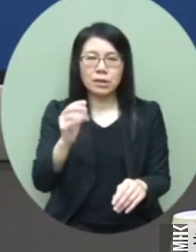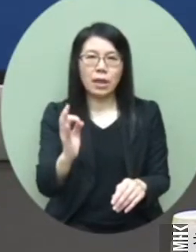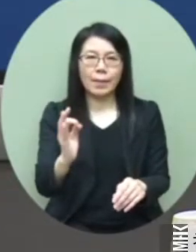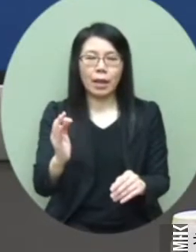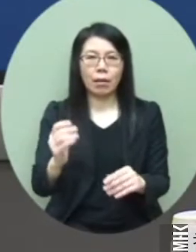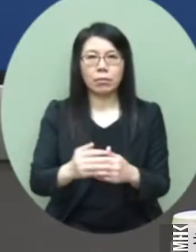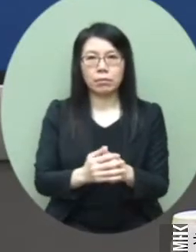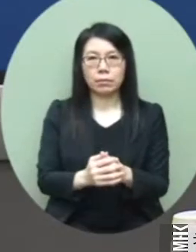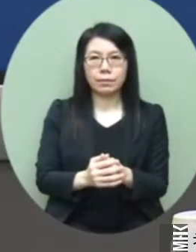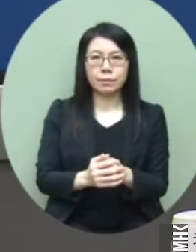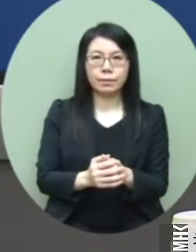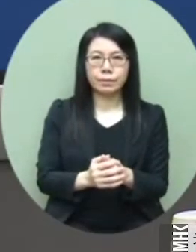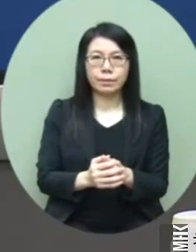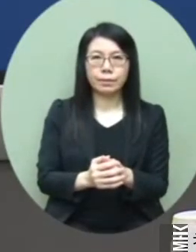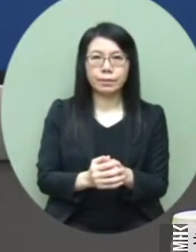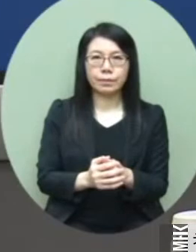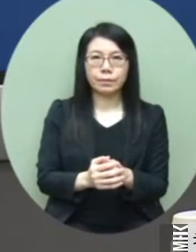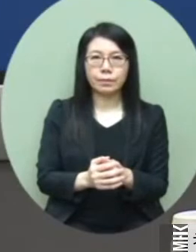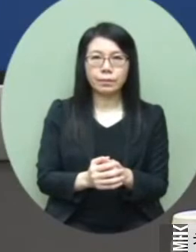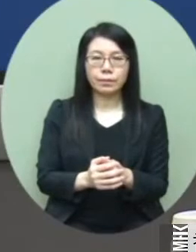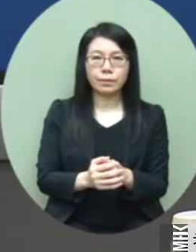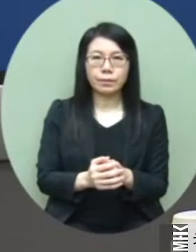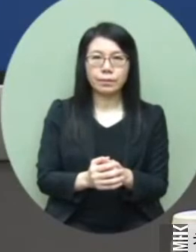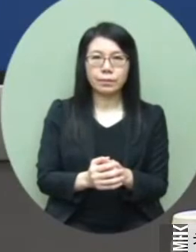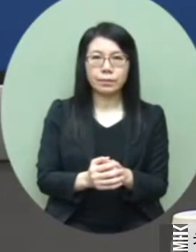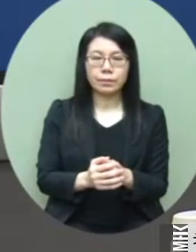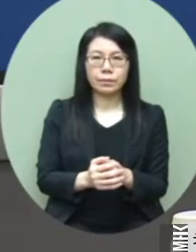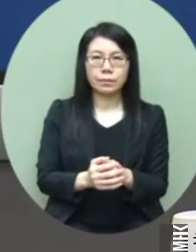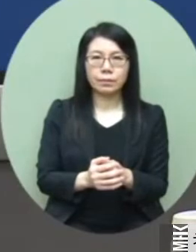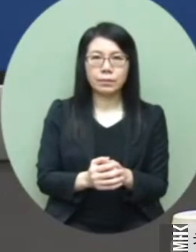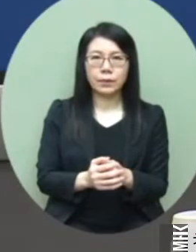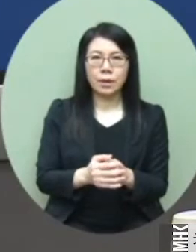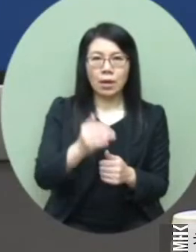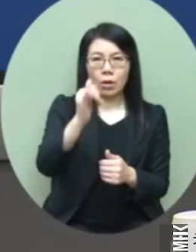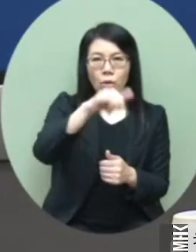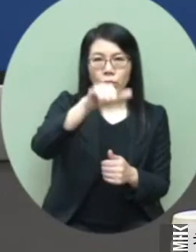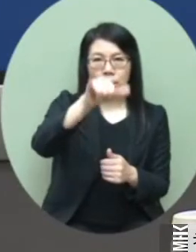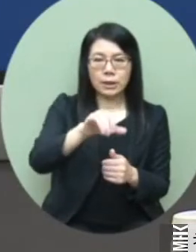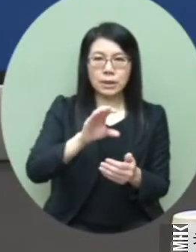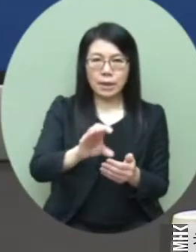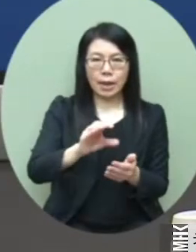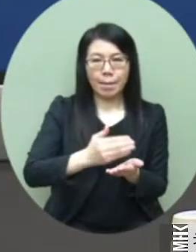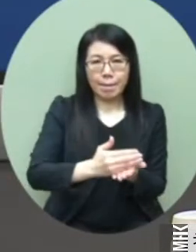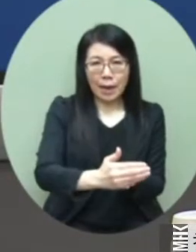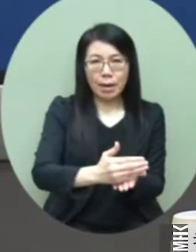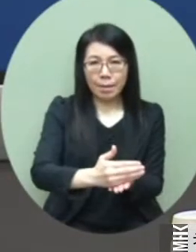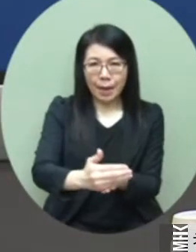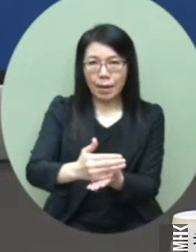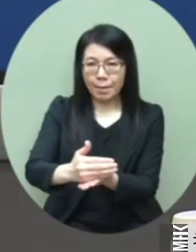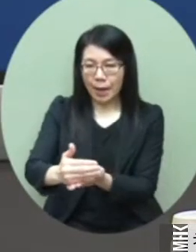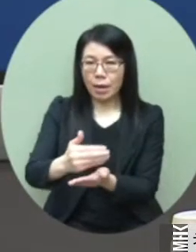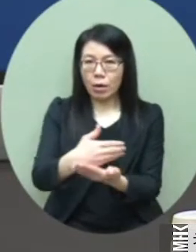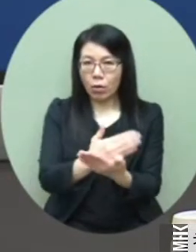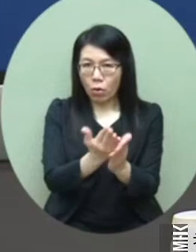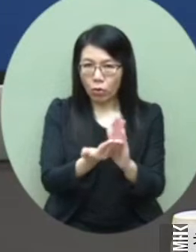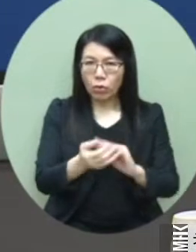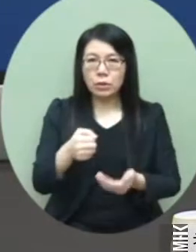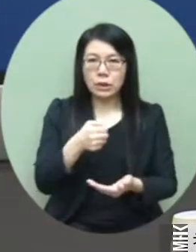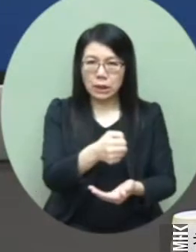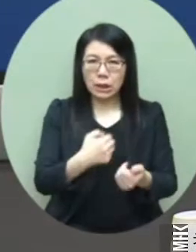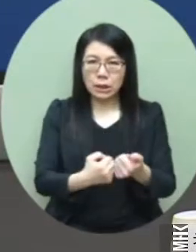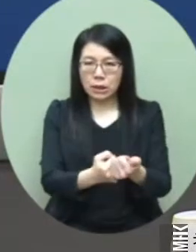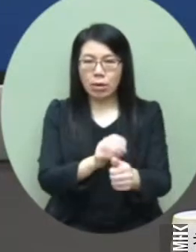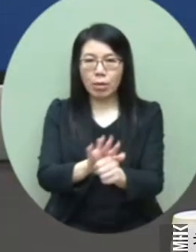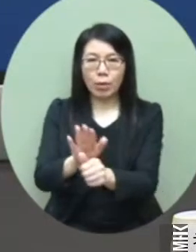了6000亿元来提供各类型的支援的措施，但是最终企